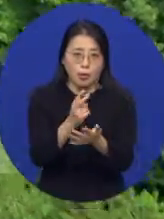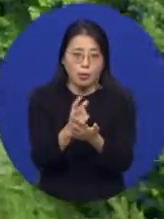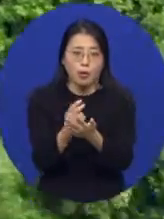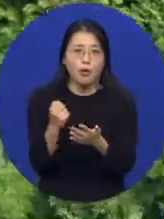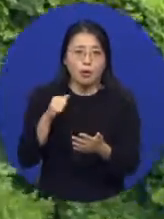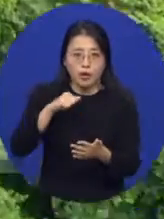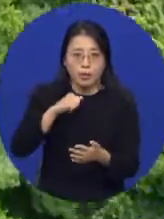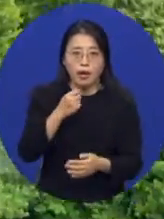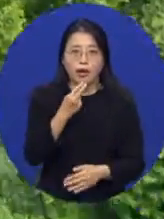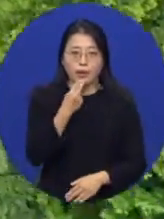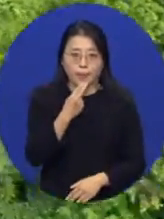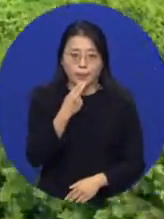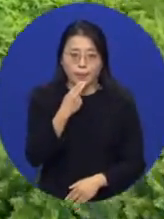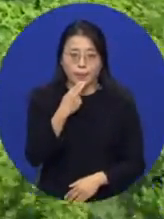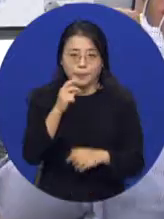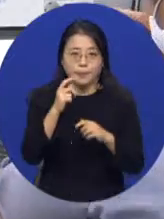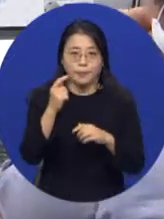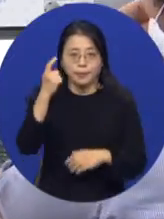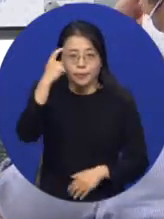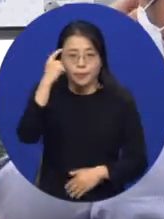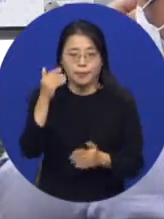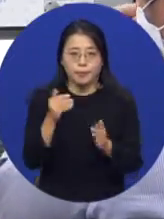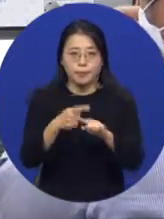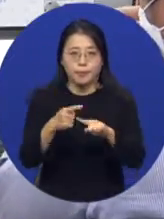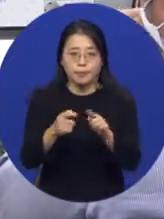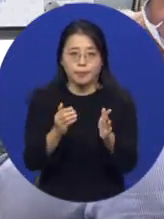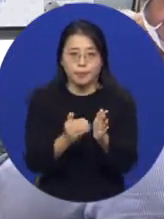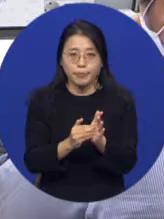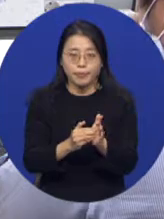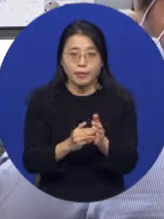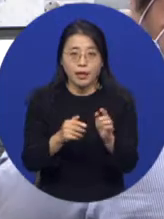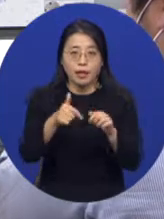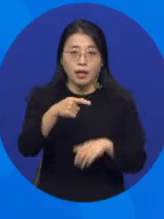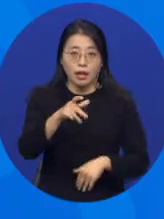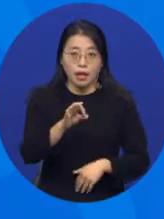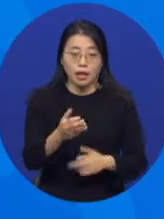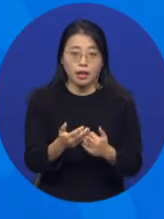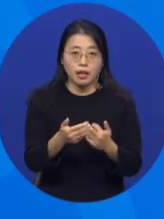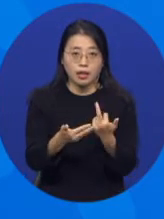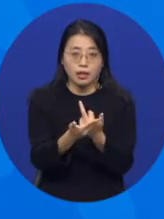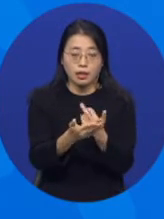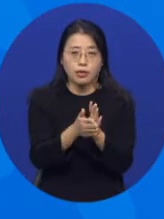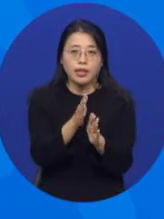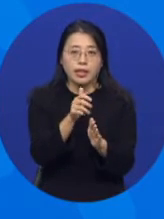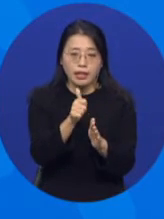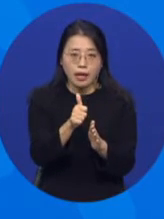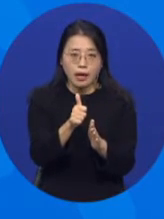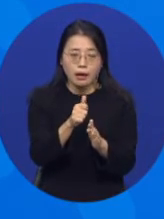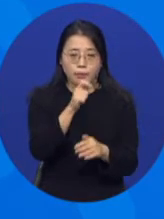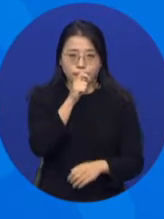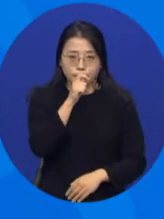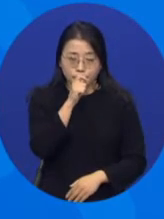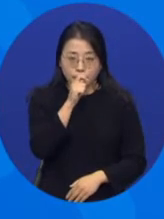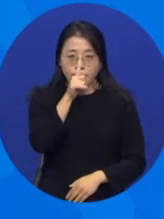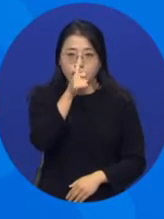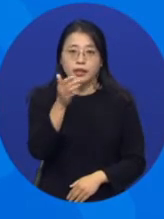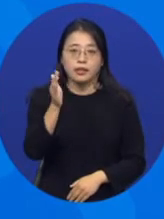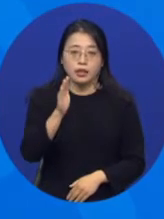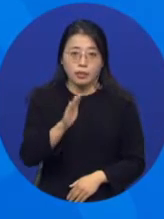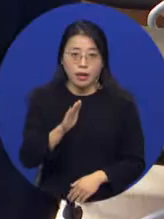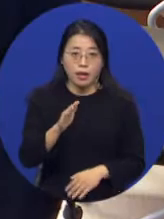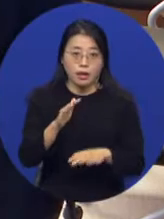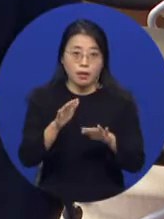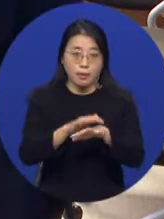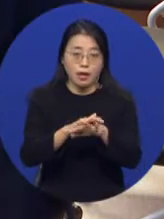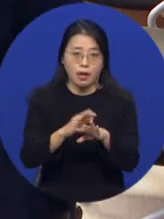혐의가 없다고 판단했습니다. 강병삼 시장은 경찰 수사 결과에 대해서는 말을 아꼈지만 농지를